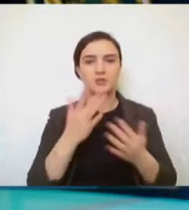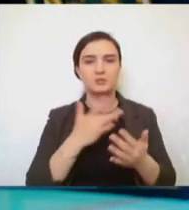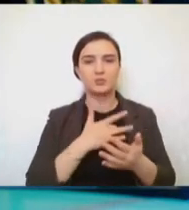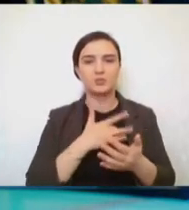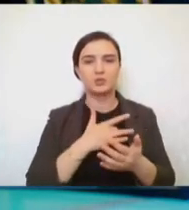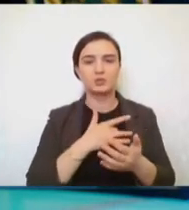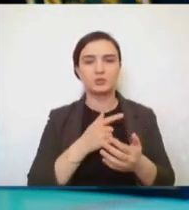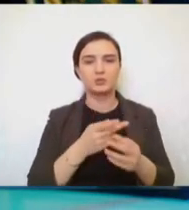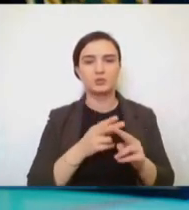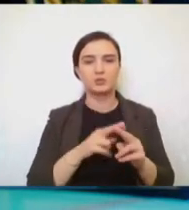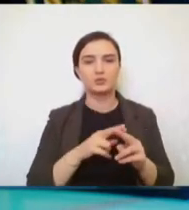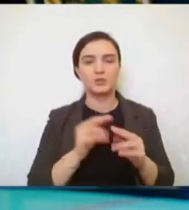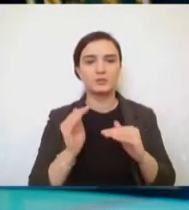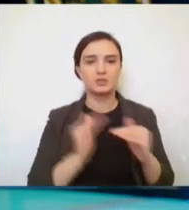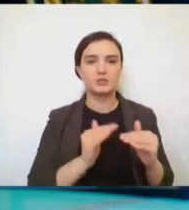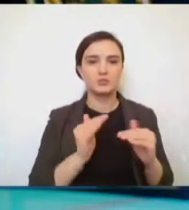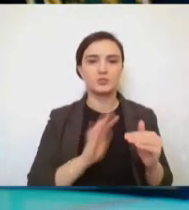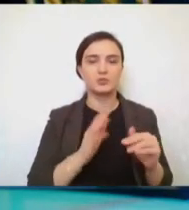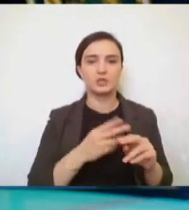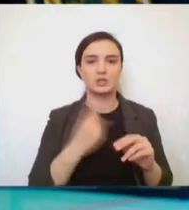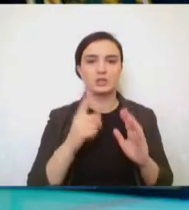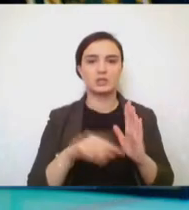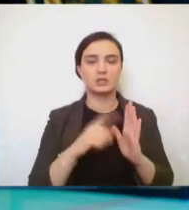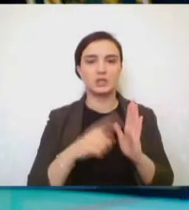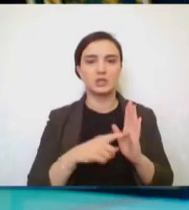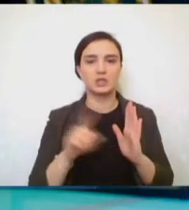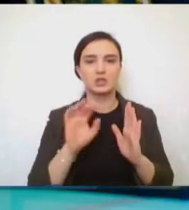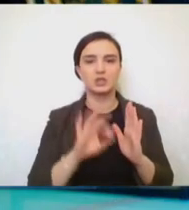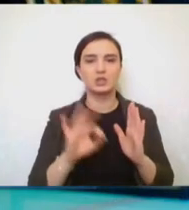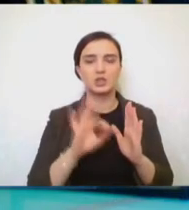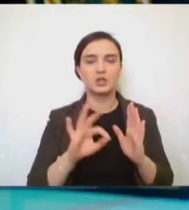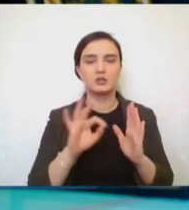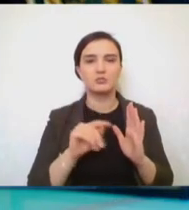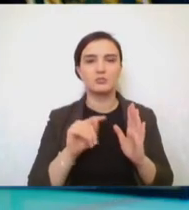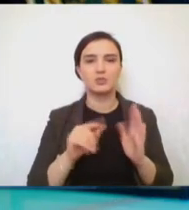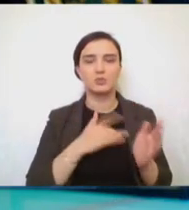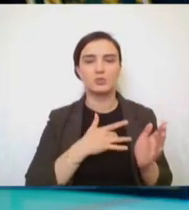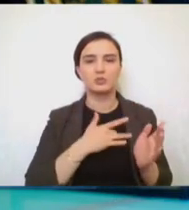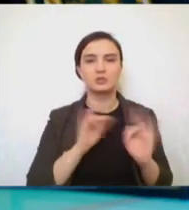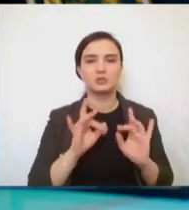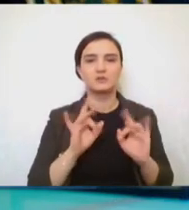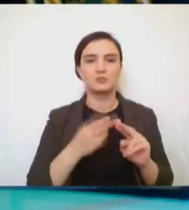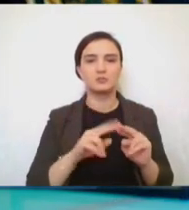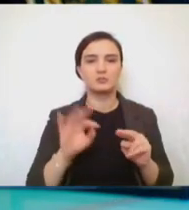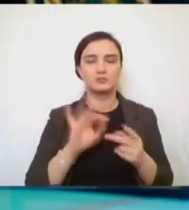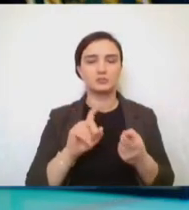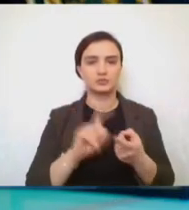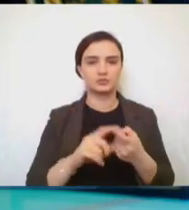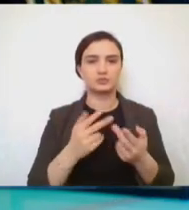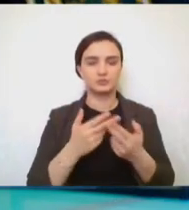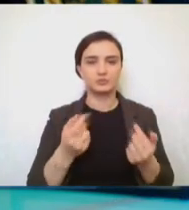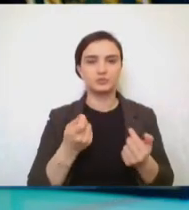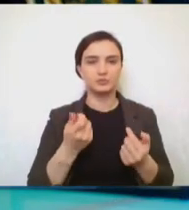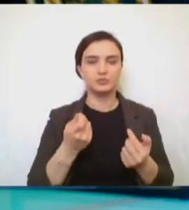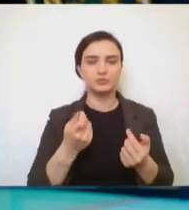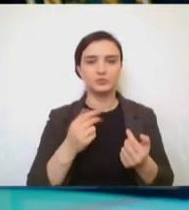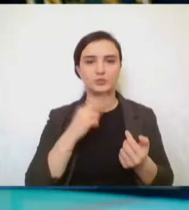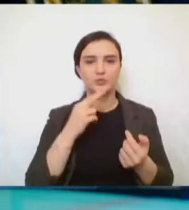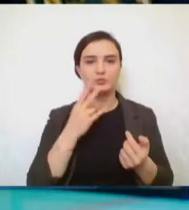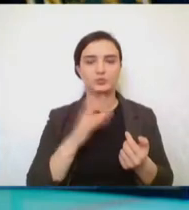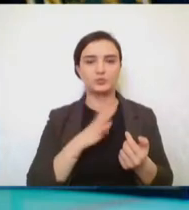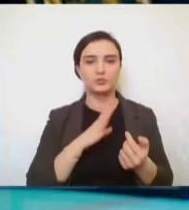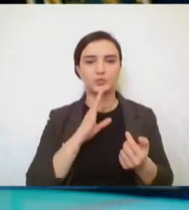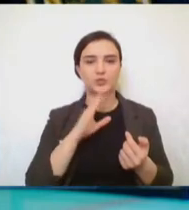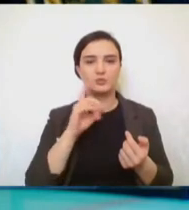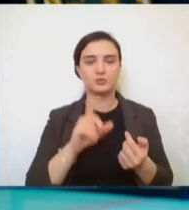არა? ეს ერთი საკითხი. რაც შეეხება კუჭის არაშეტკივილებს, ამასთან დაკავშირებით რასაკურად ცოტა ყურადღებით უნდა იყოს ქალბატონი,